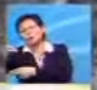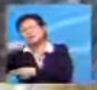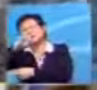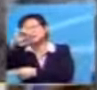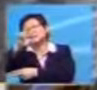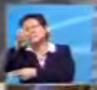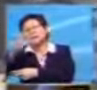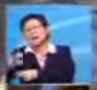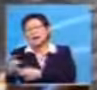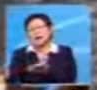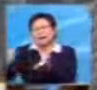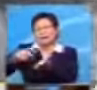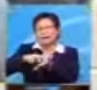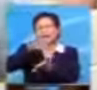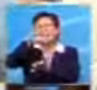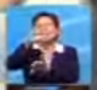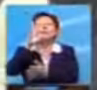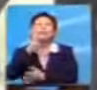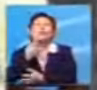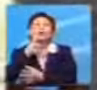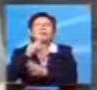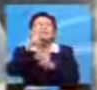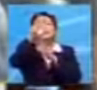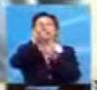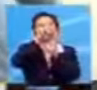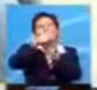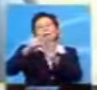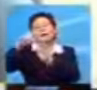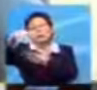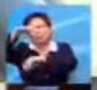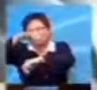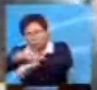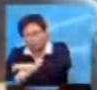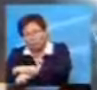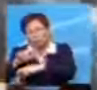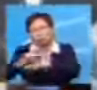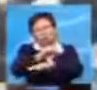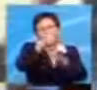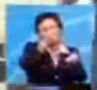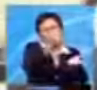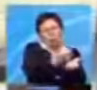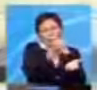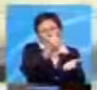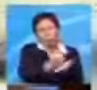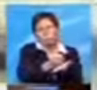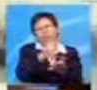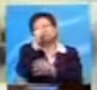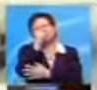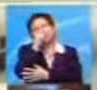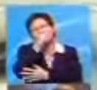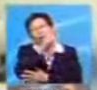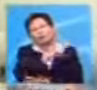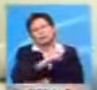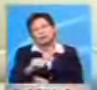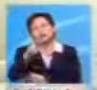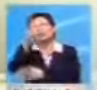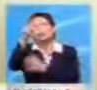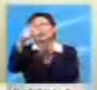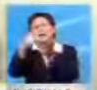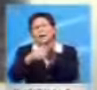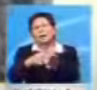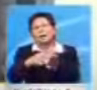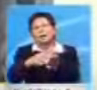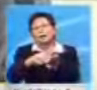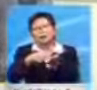dinaiki lima wanita ditahan setengah jam kemudian tiga daripadanya menggunakan dokumen perjalanan palsu manakala dua lagi